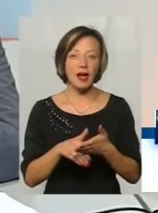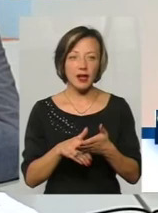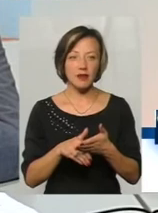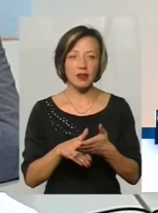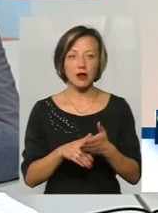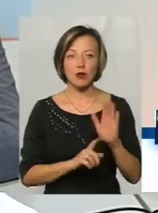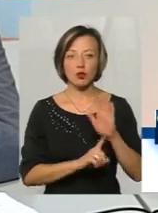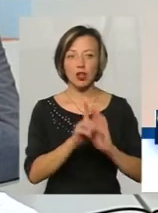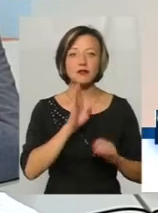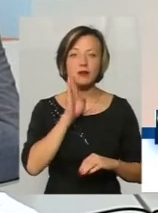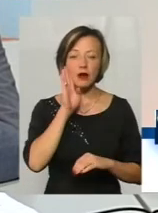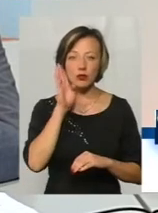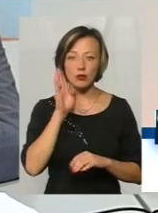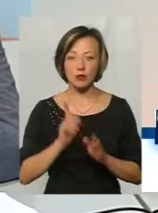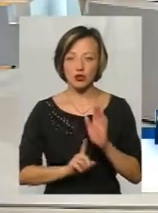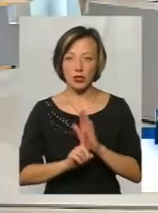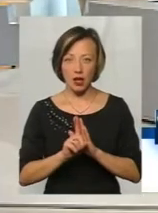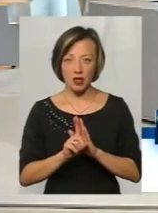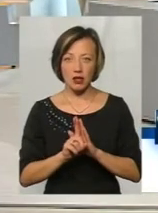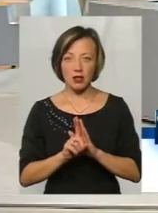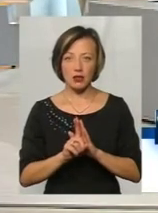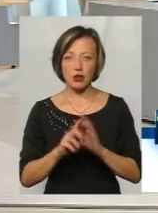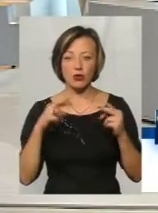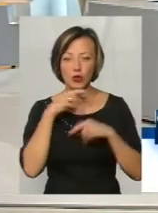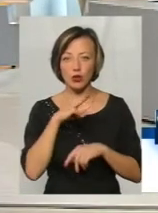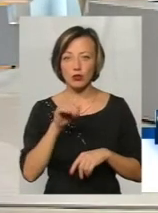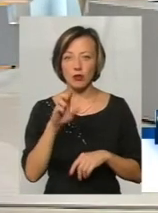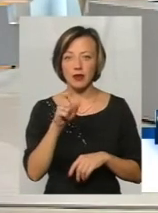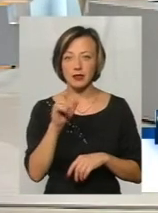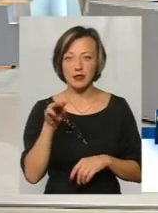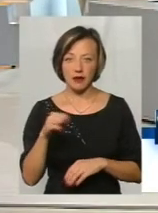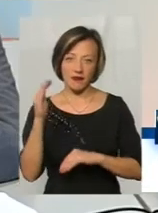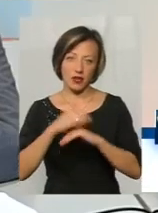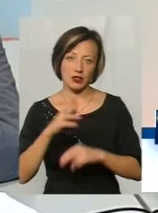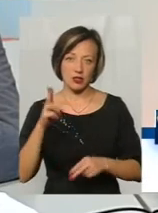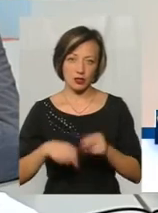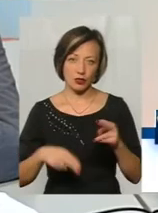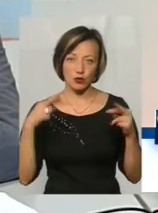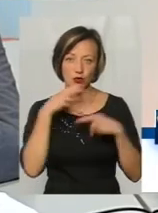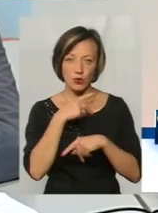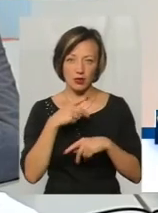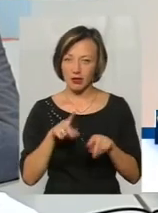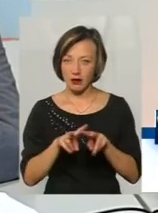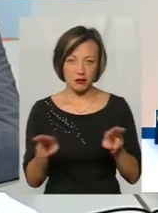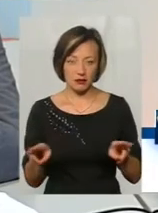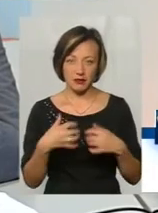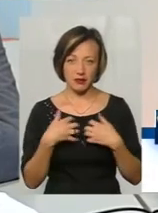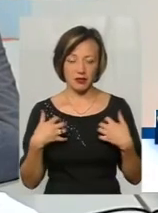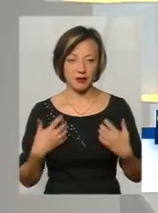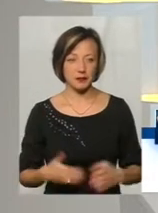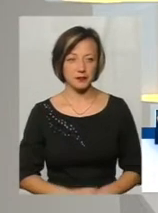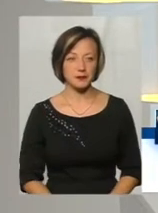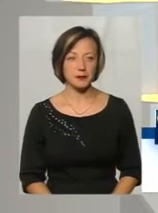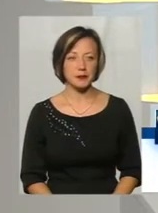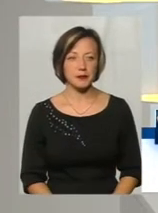як починали зранку, от ми починали з отруєння тубозитом, так ми вечір і закінчували з отруєння тубозитом.